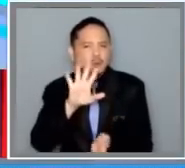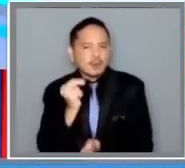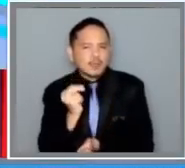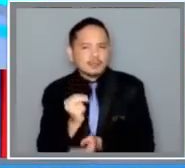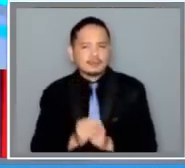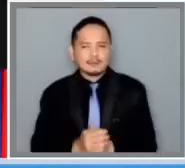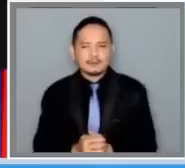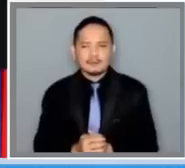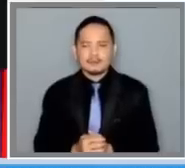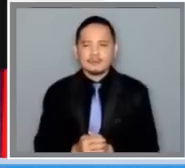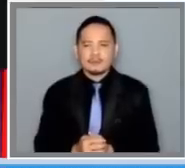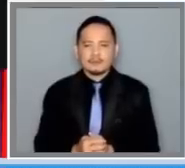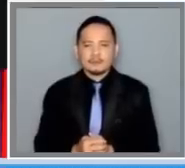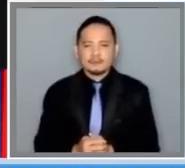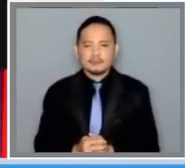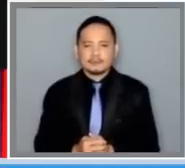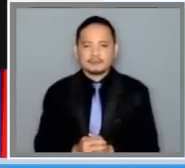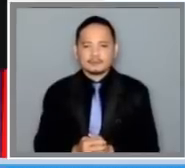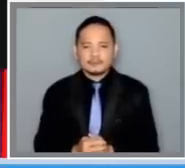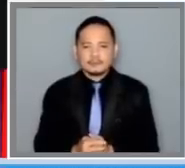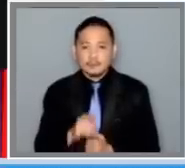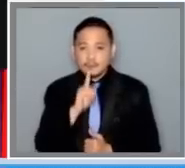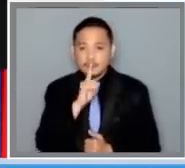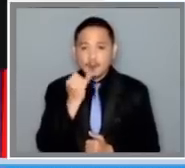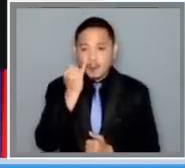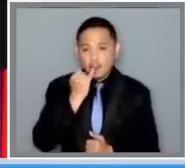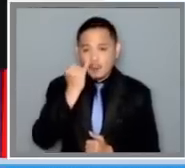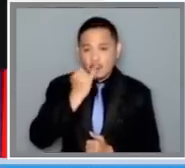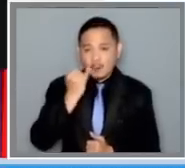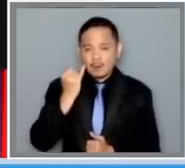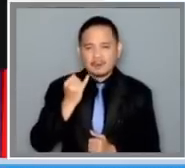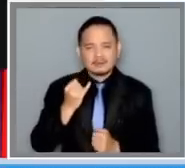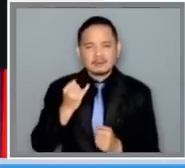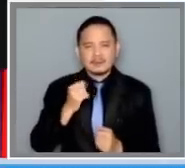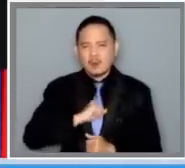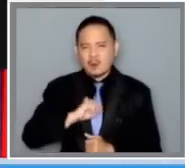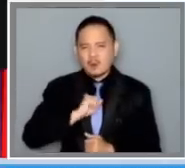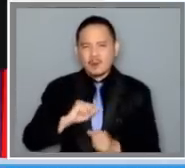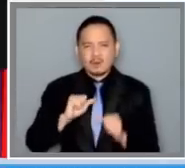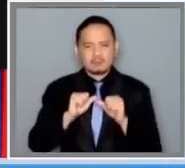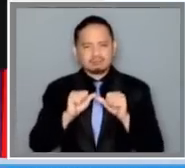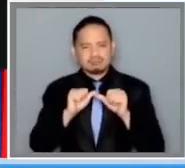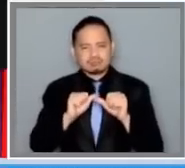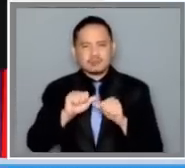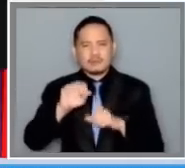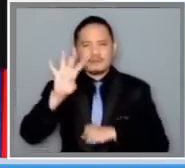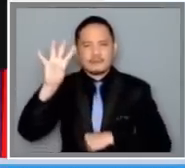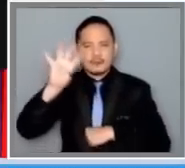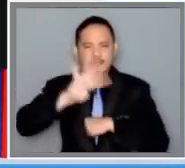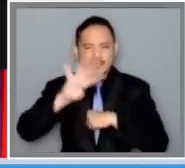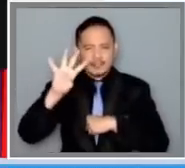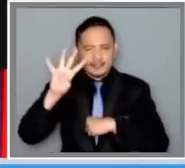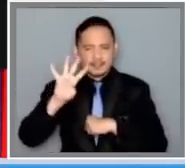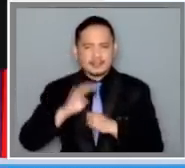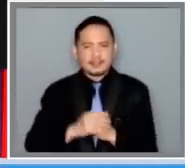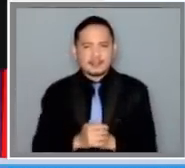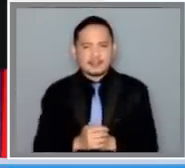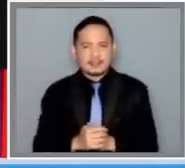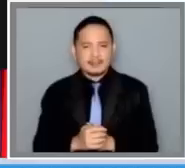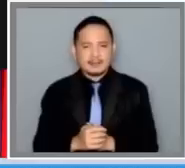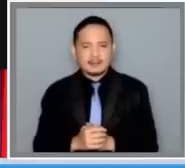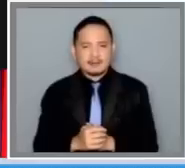ang common cold will last about mga 4 days. Ano? Pinakamabilis sa siguro